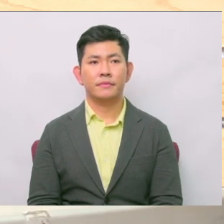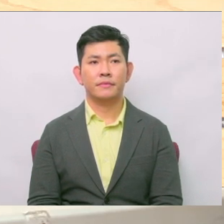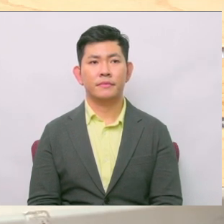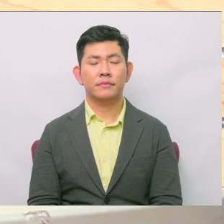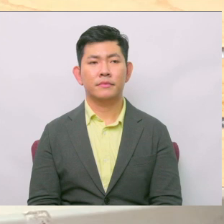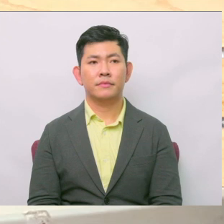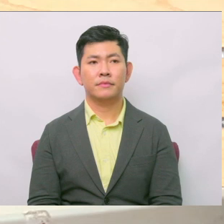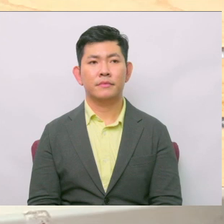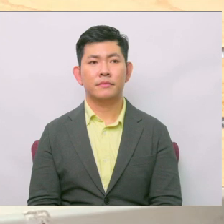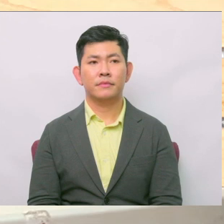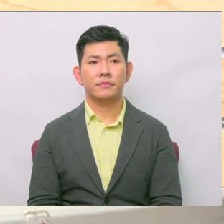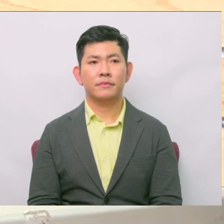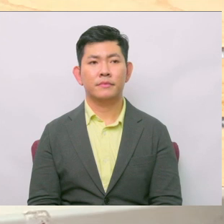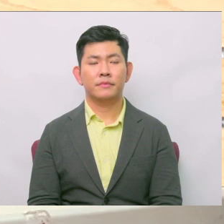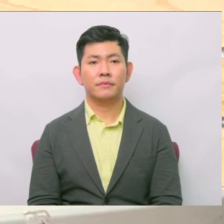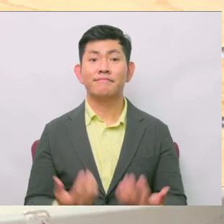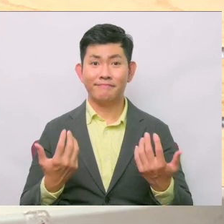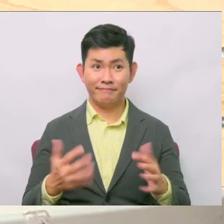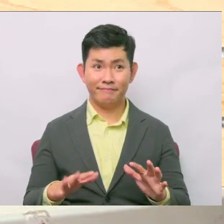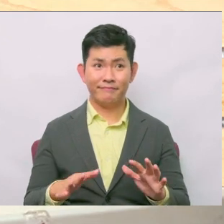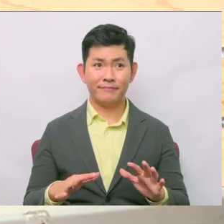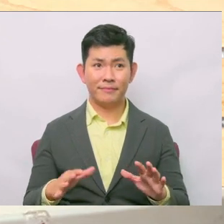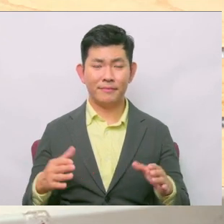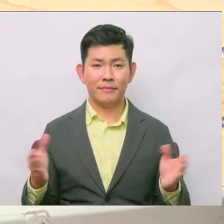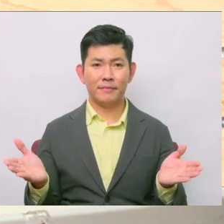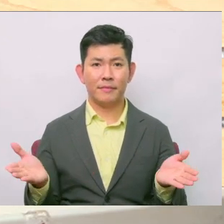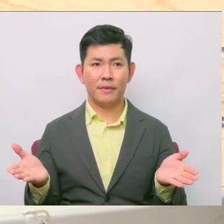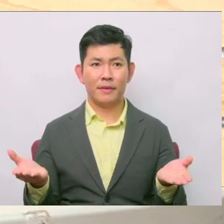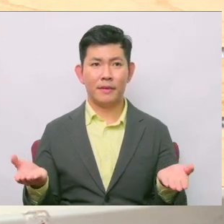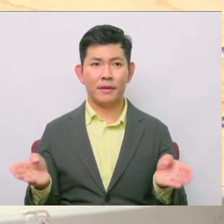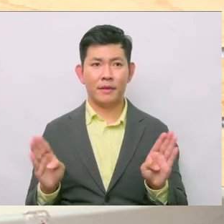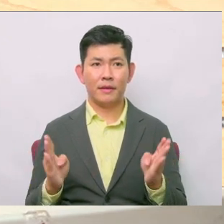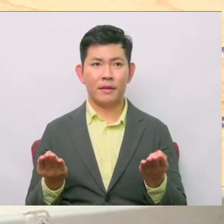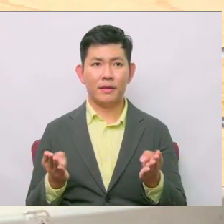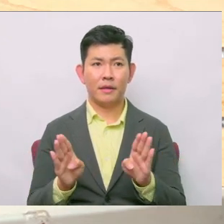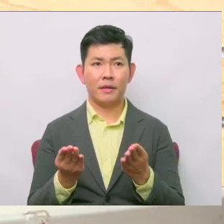เสร็จแล้วพับลงเสร็จแล้วนะคะเราเก็บด้านข้างนะคะเก็บด้านข้างเข้ามา